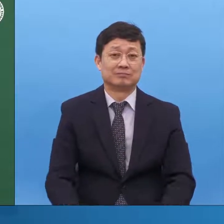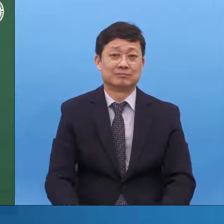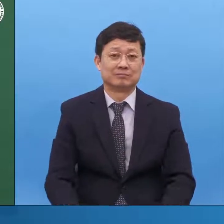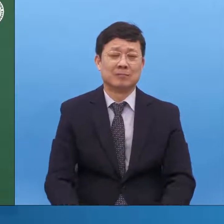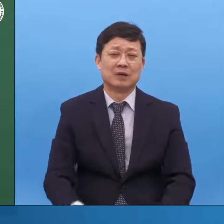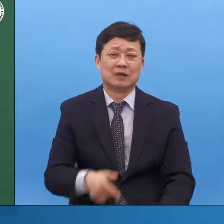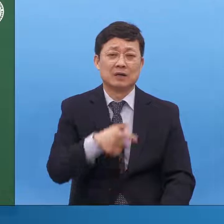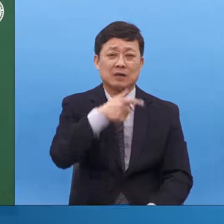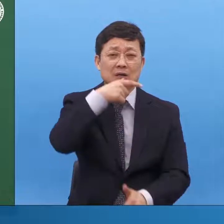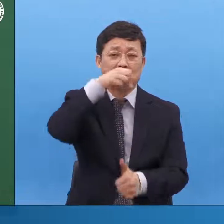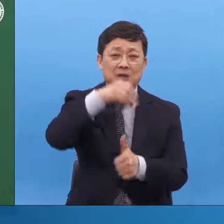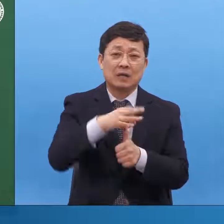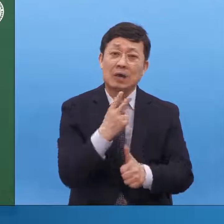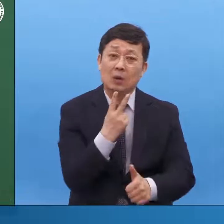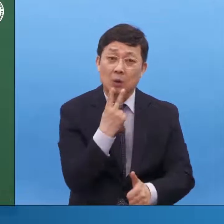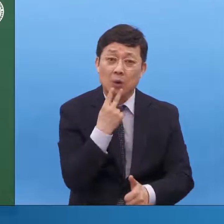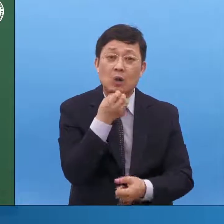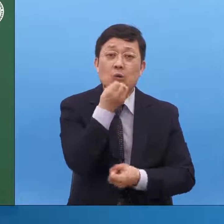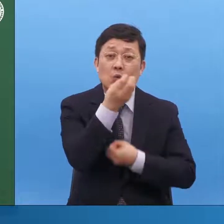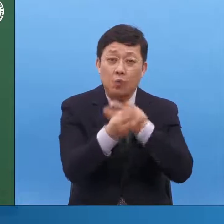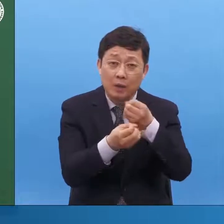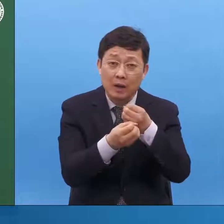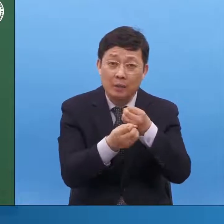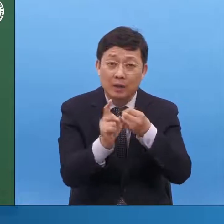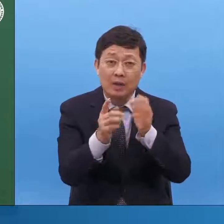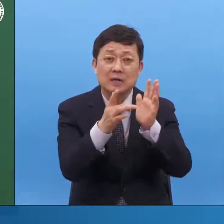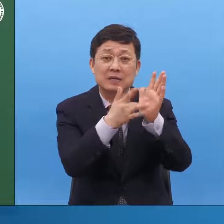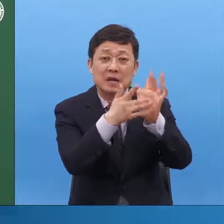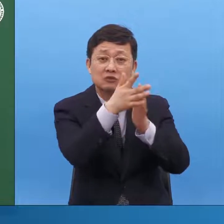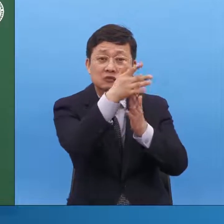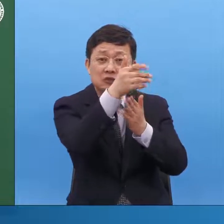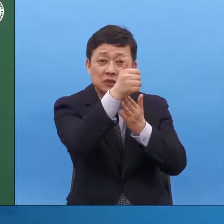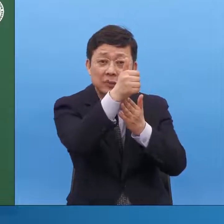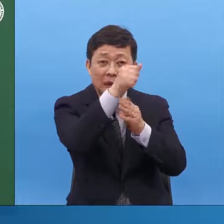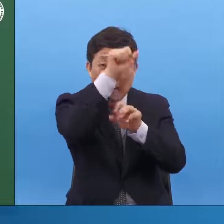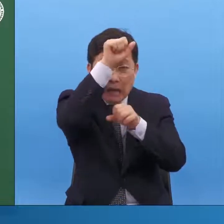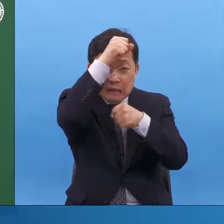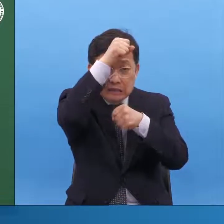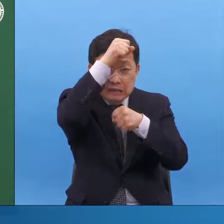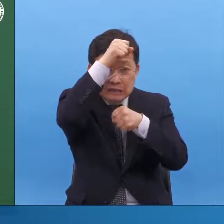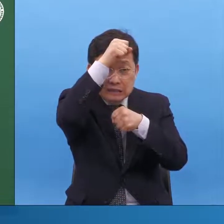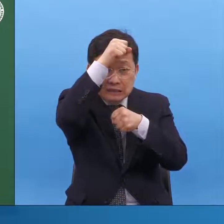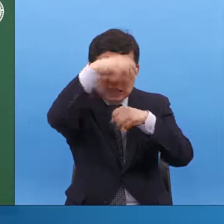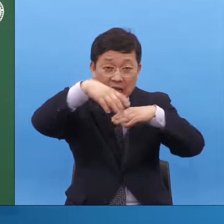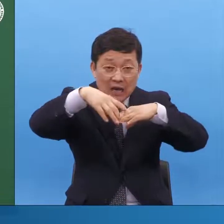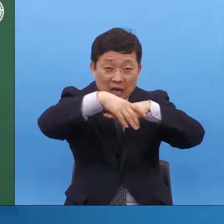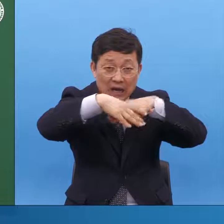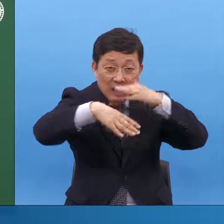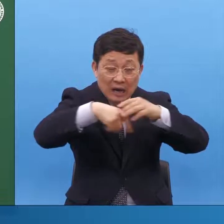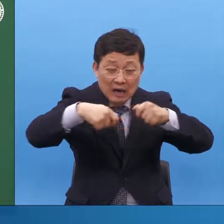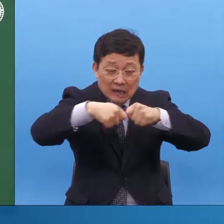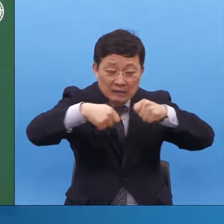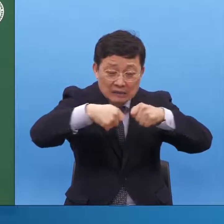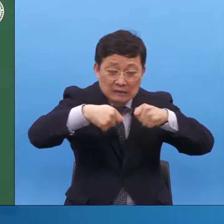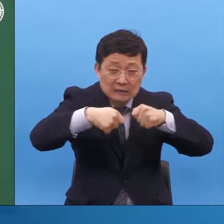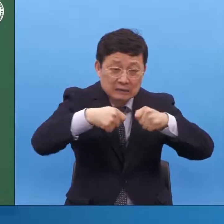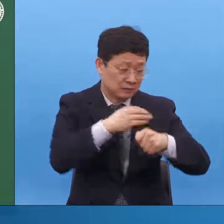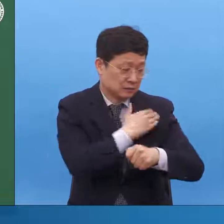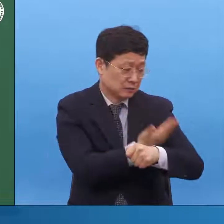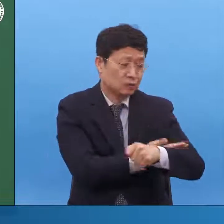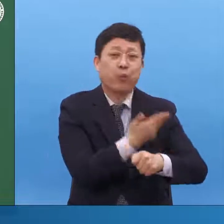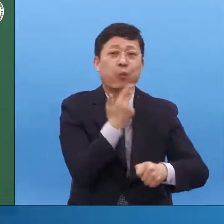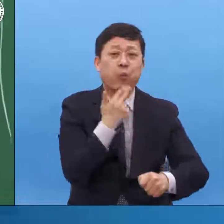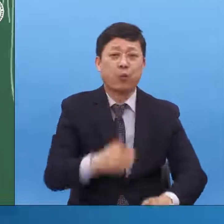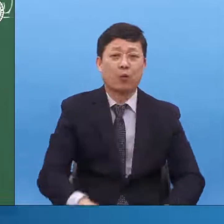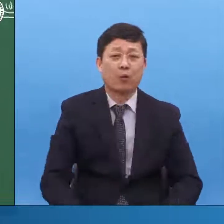John said 나는 그의 신들매 풀 자격도 없다. that I am not even worthy to untie or tie his 신들매 sandals. 푼단